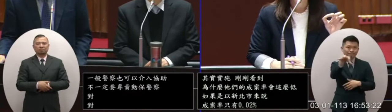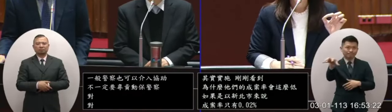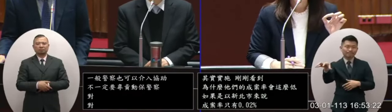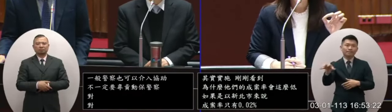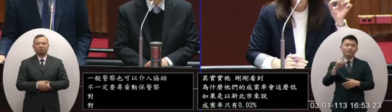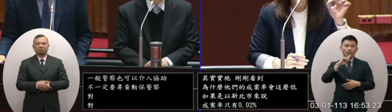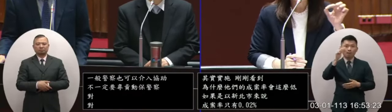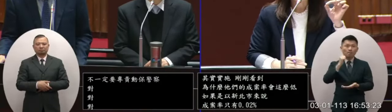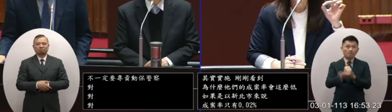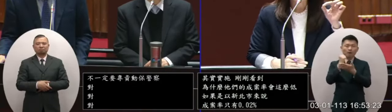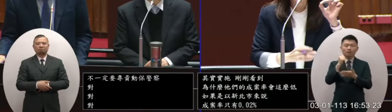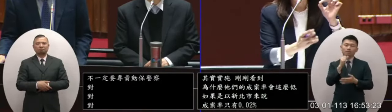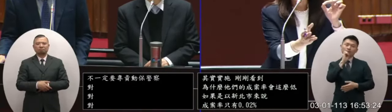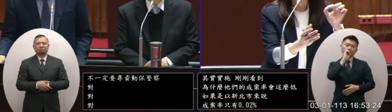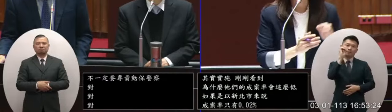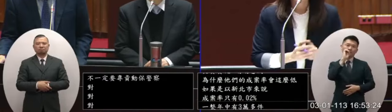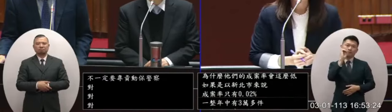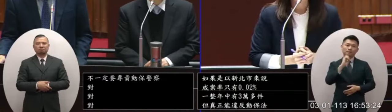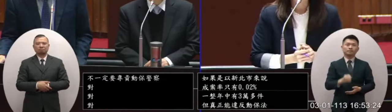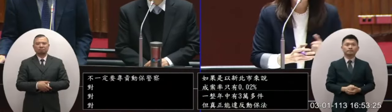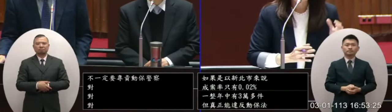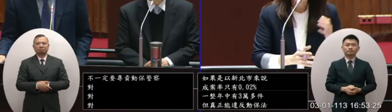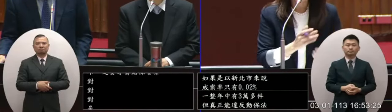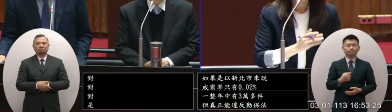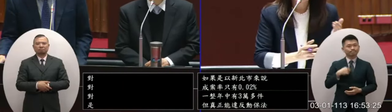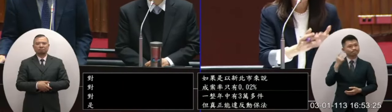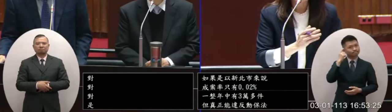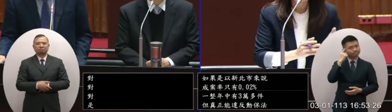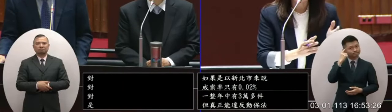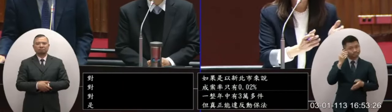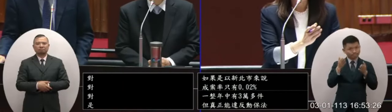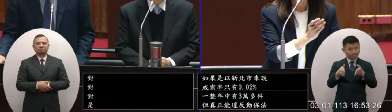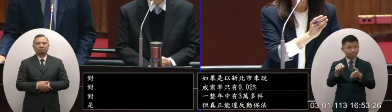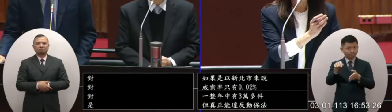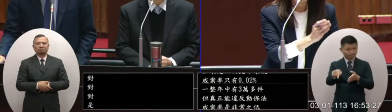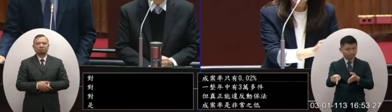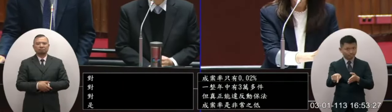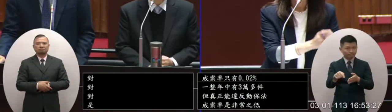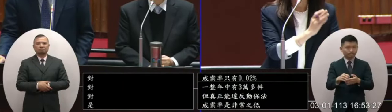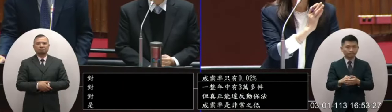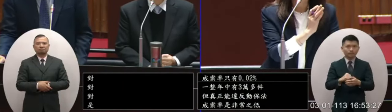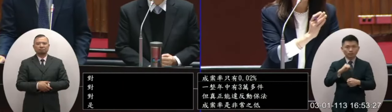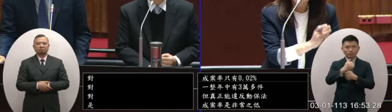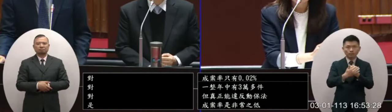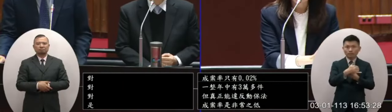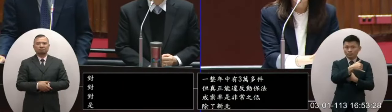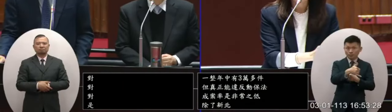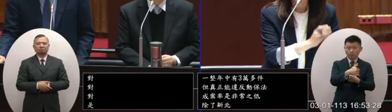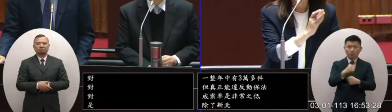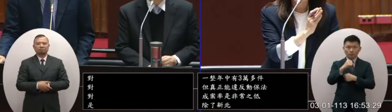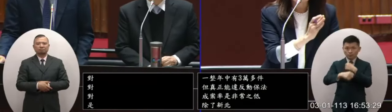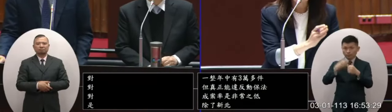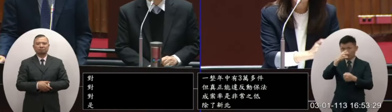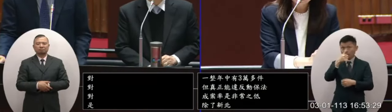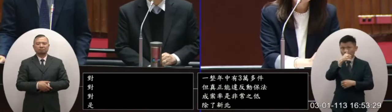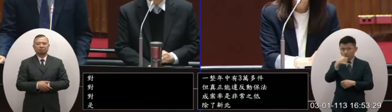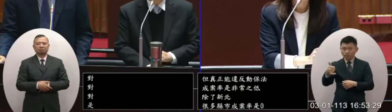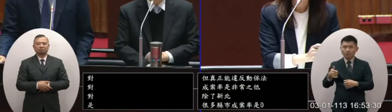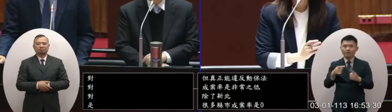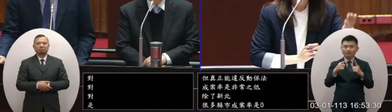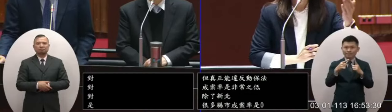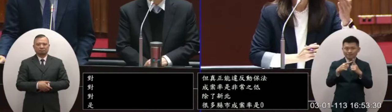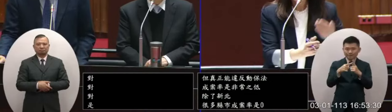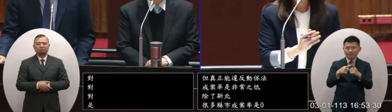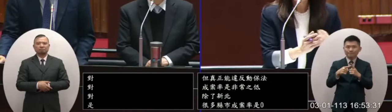零。嗯哼。哦，那这个我在想，是不是我们在这个部分可以在所谓的动保员或者动检员的人力的配